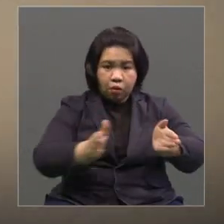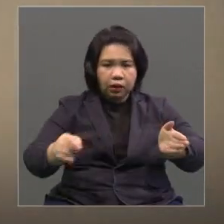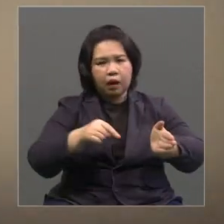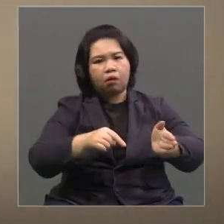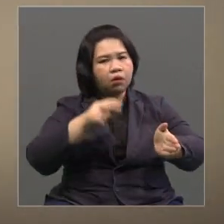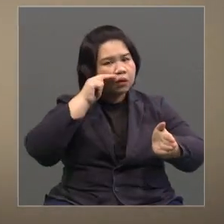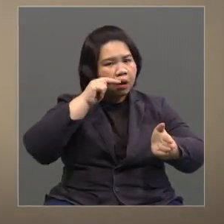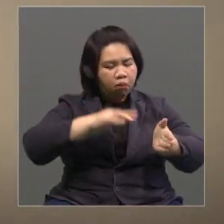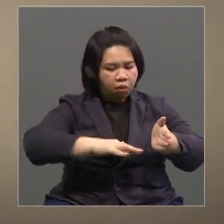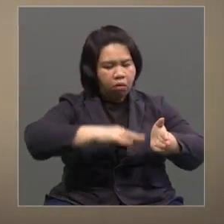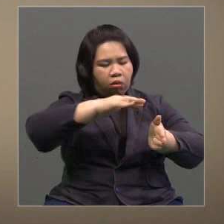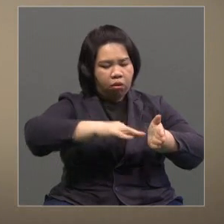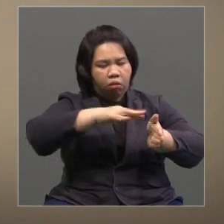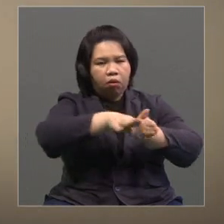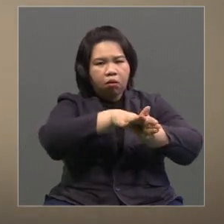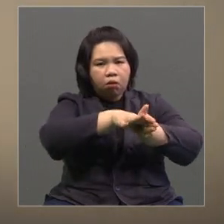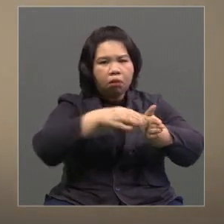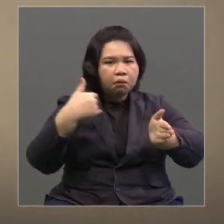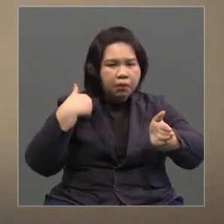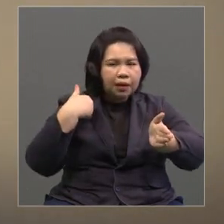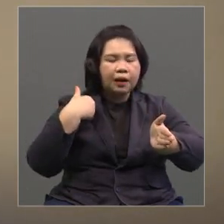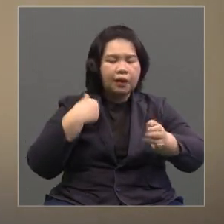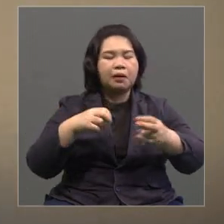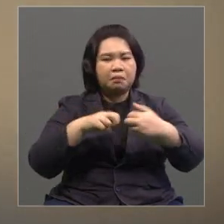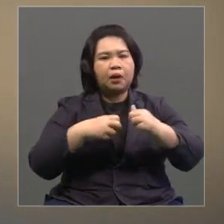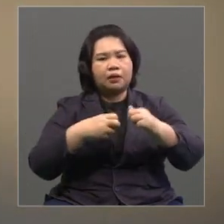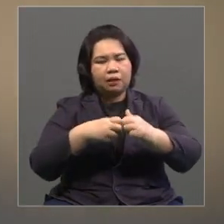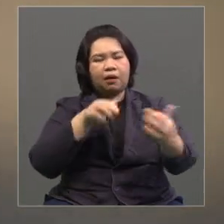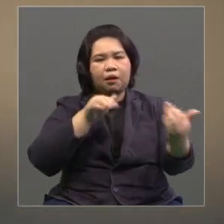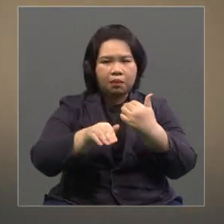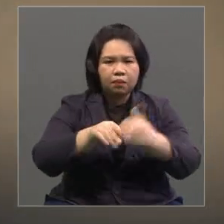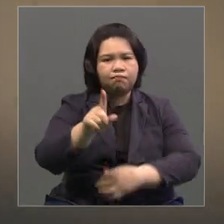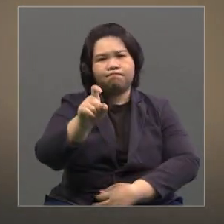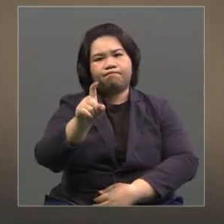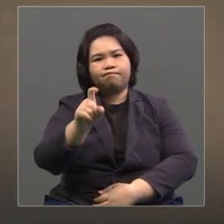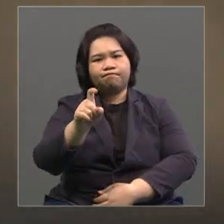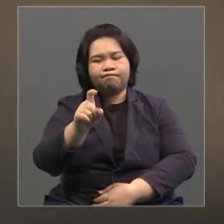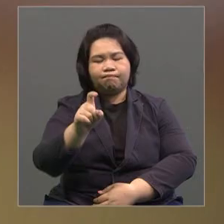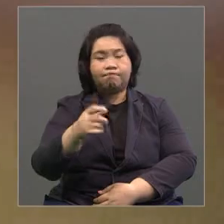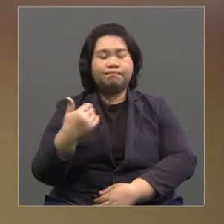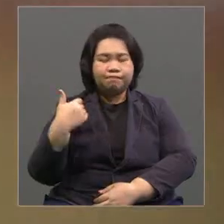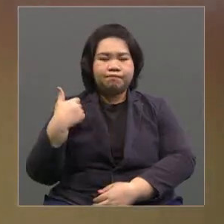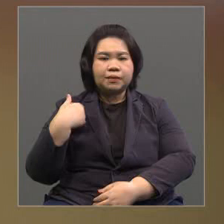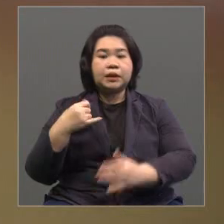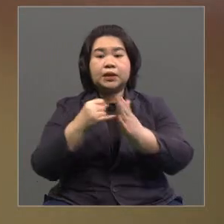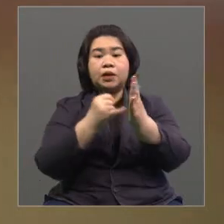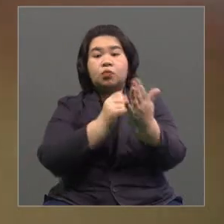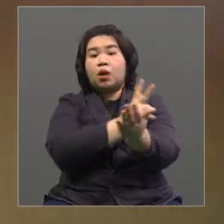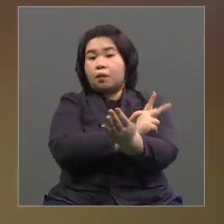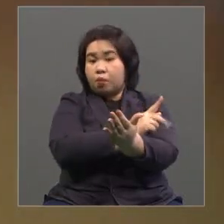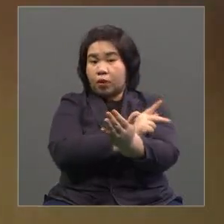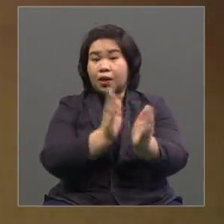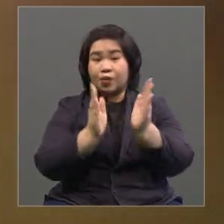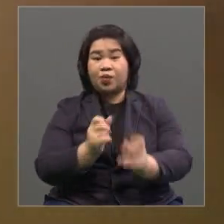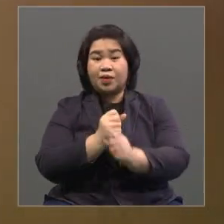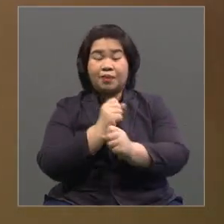ก็ถูกน้ำท่วมเกือบมิดไปทั้งคันค่ะส่งผลให้การจราจรกลายเป็นอัมพาตเลยนะคะในขณะเดียวกันจังหวัดภูเก็ตเทศบาลเมืองป่